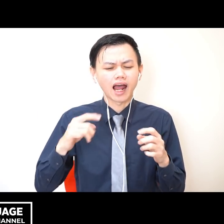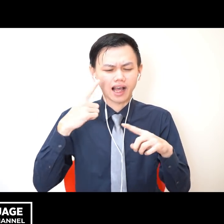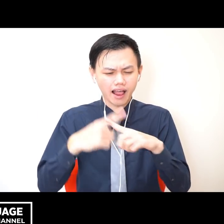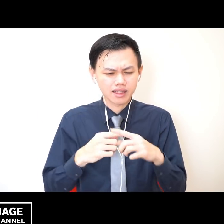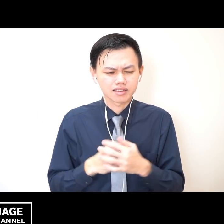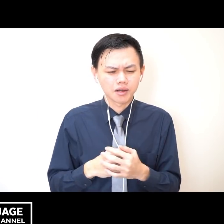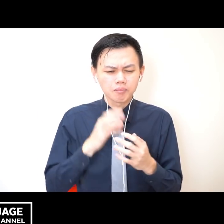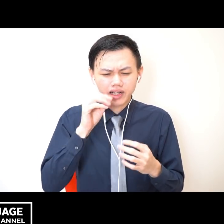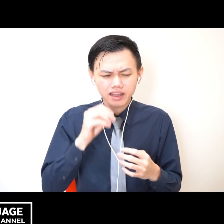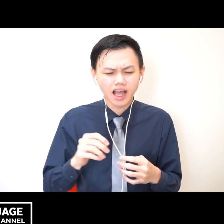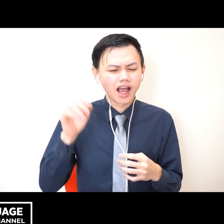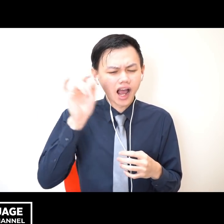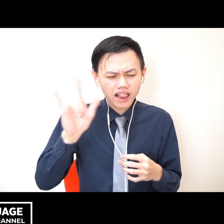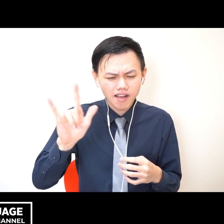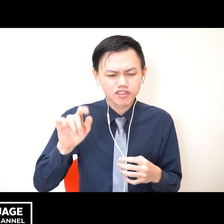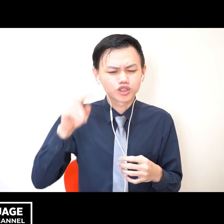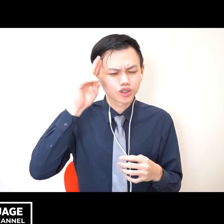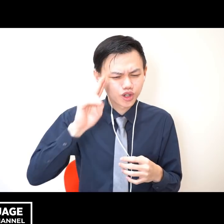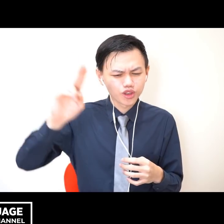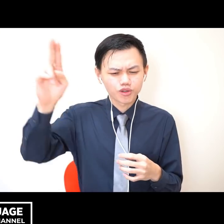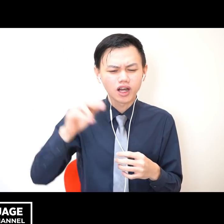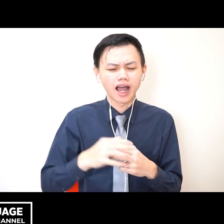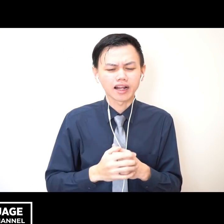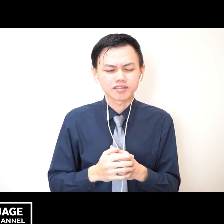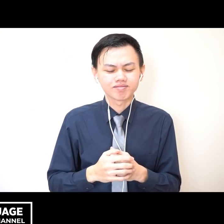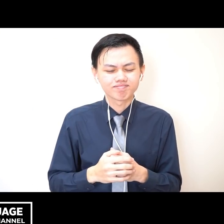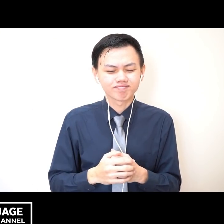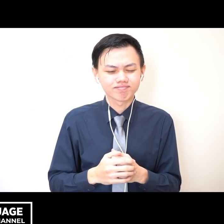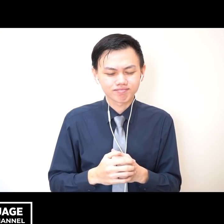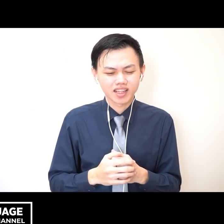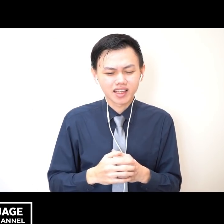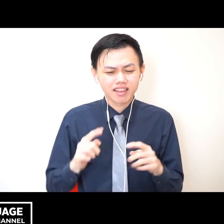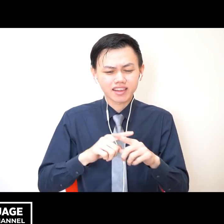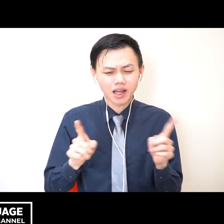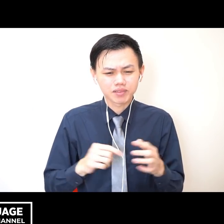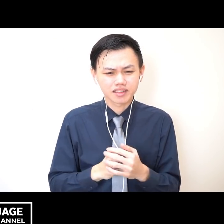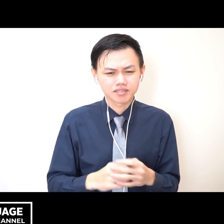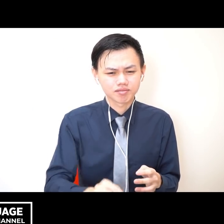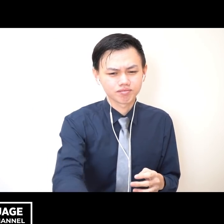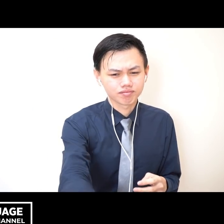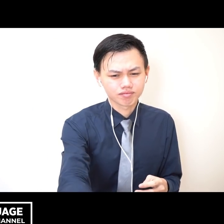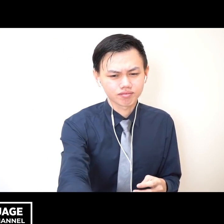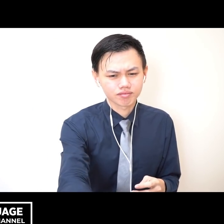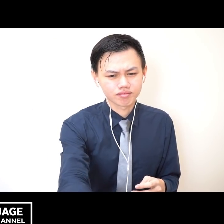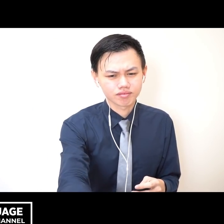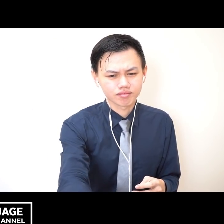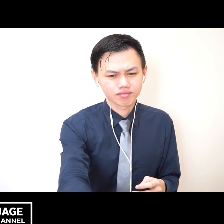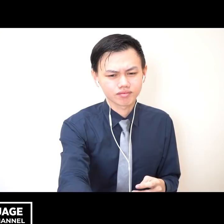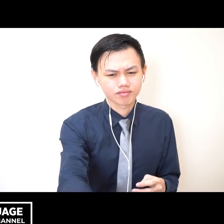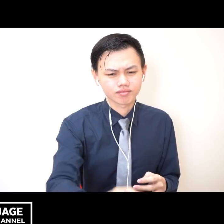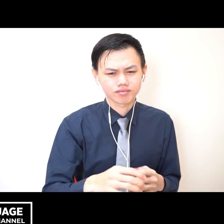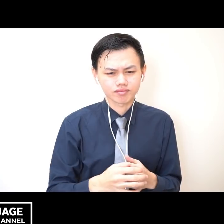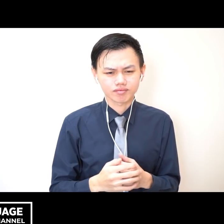bukanlah kasih yang luar biasa. Karena kasih yang luar biasa adalah kasih-Nya kepada kita. Karena seberapa besar